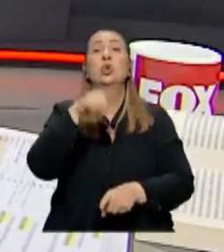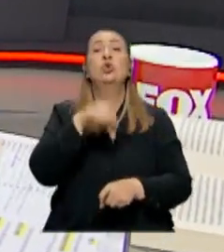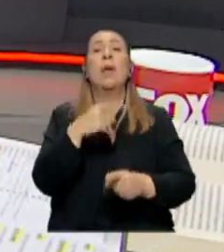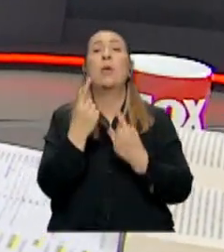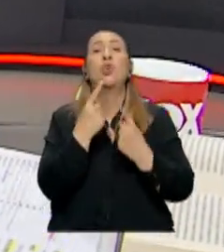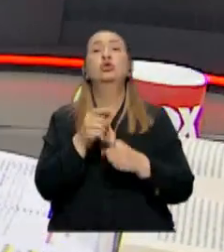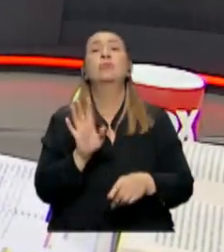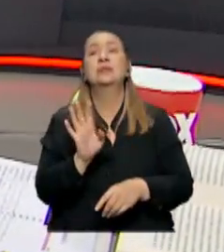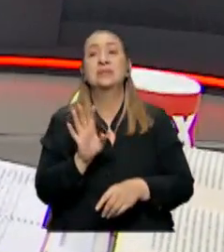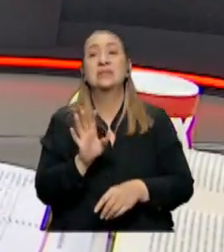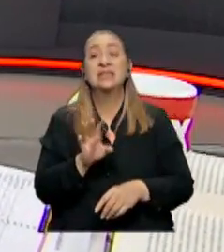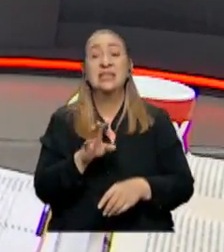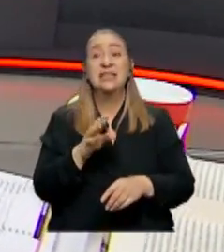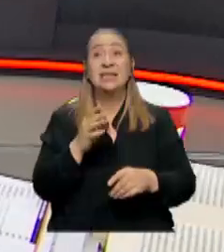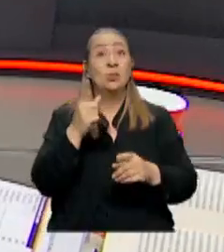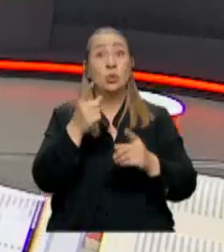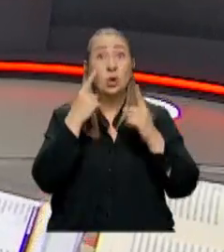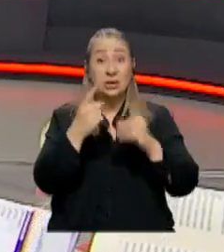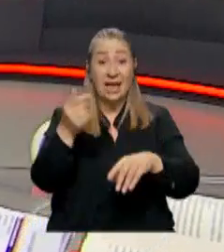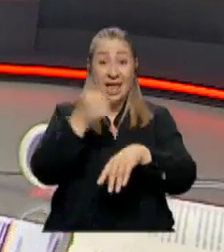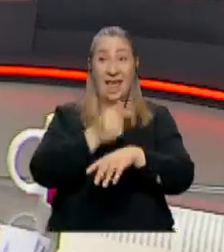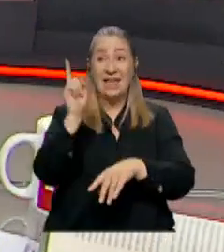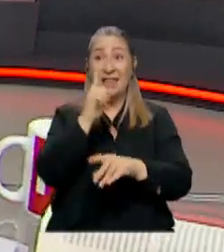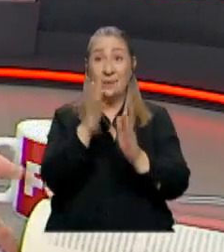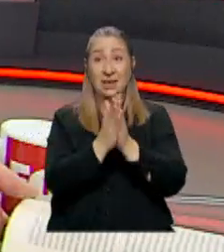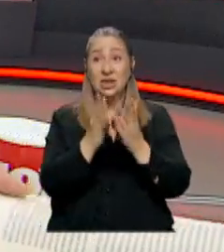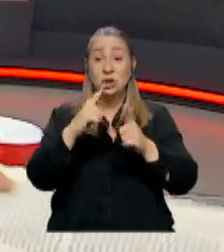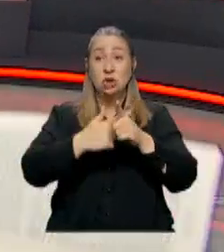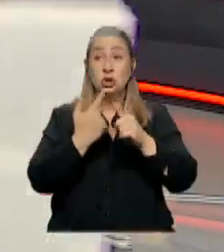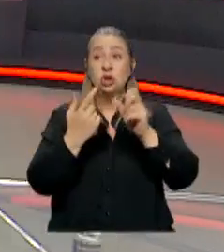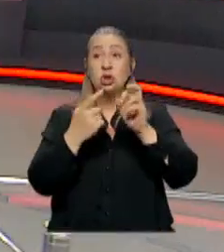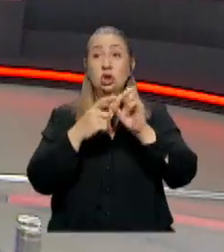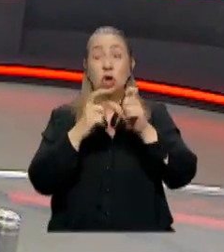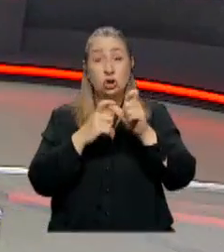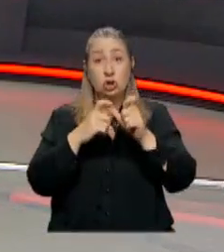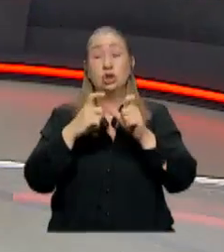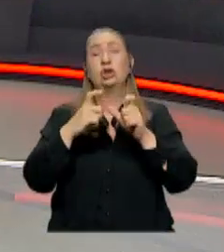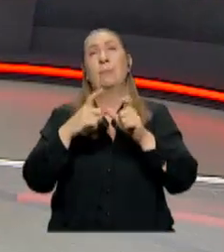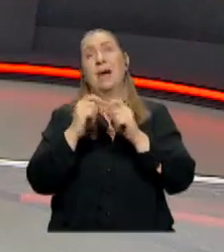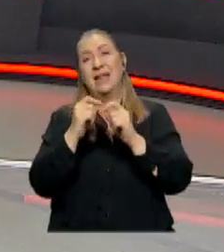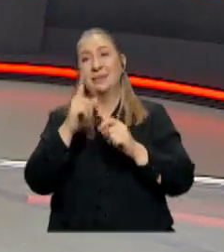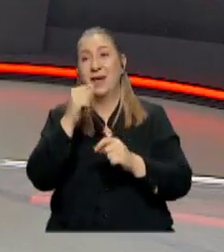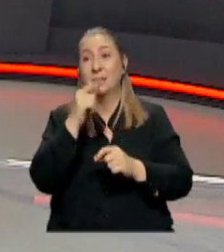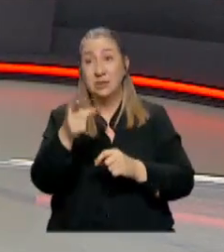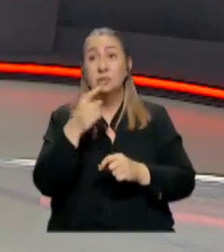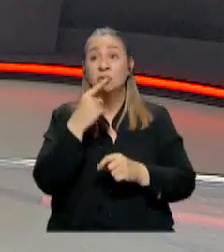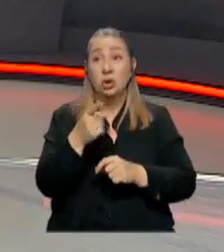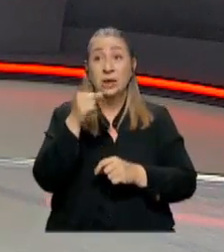bile getirmez. Sahlenen İktidar diye bir kitabı var. George Balandier diye bir adamın. Diyor